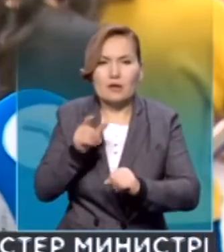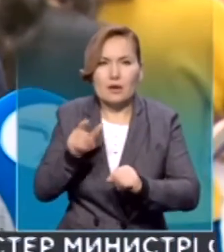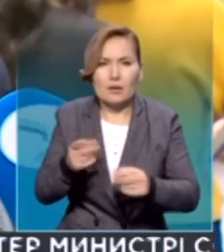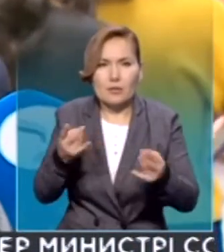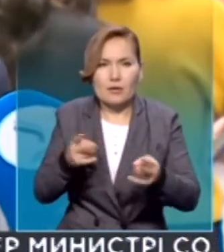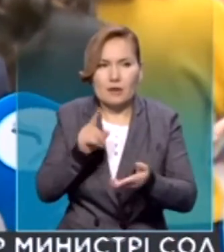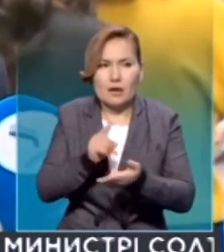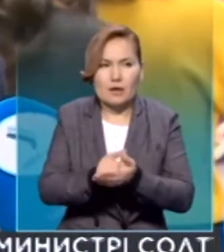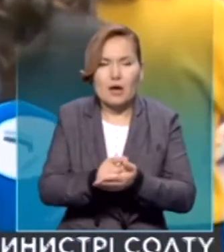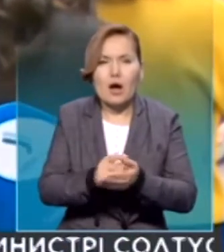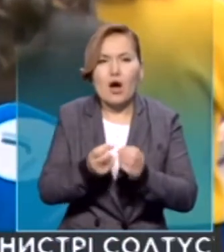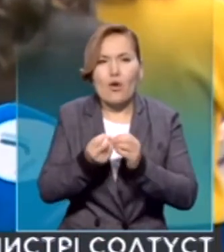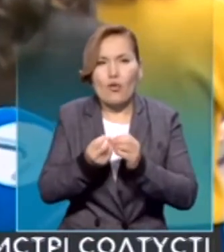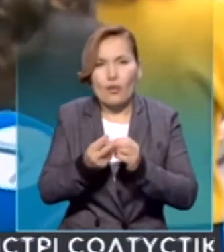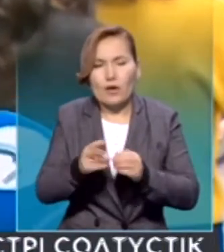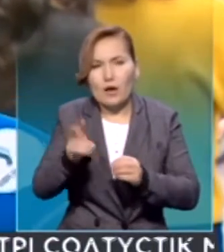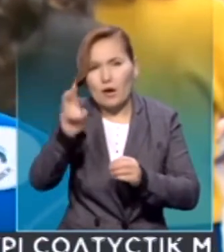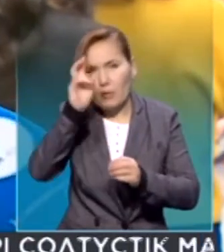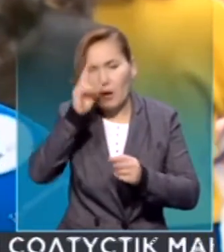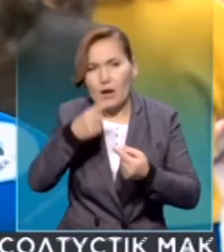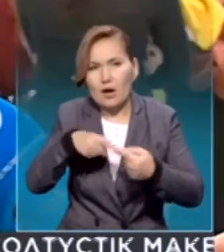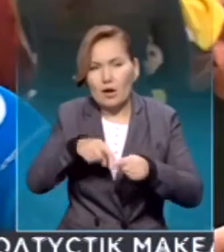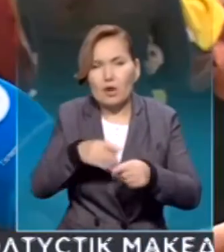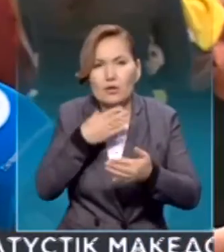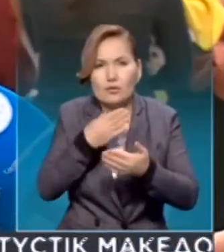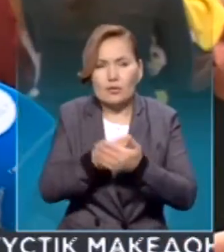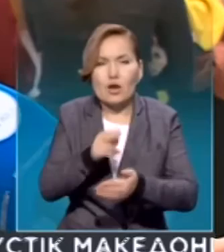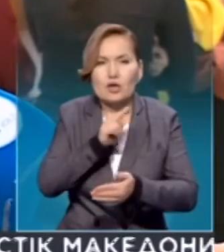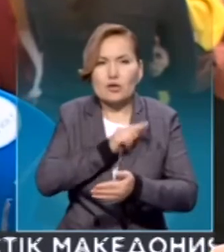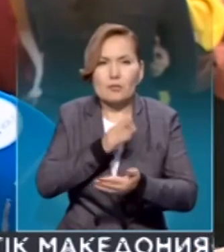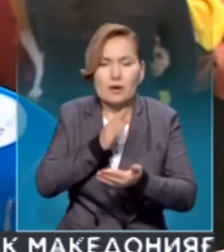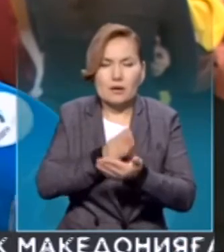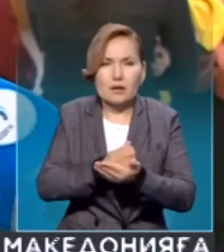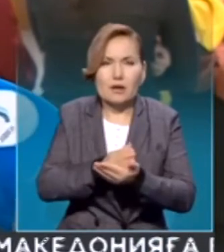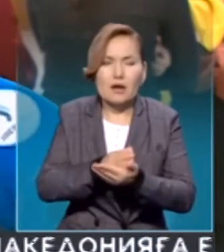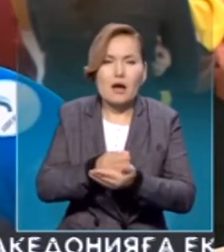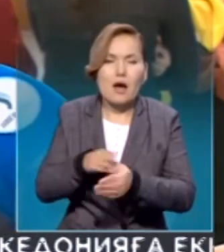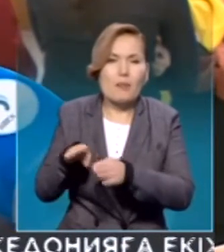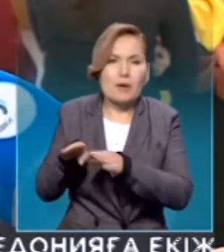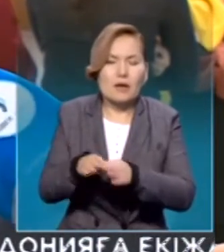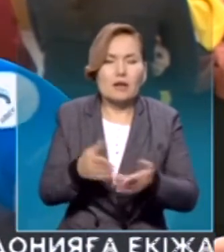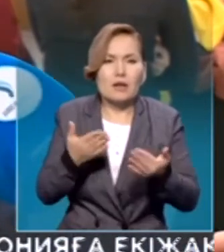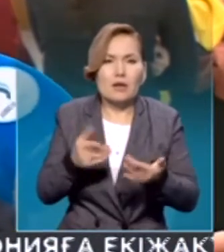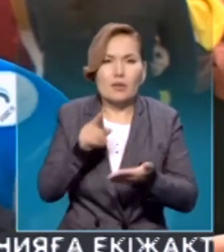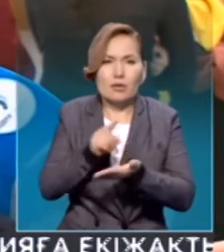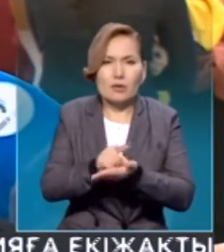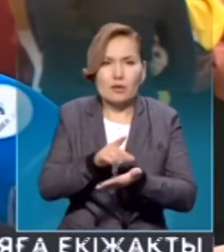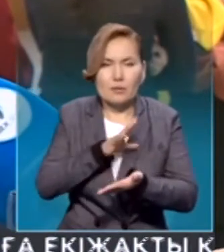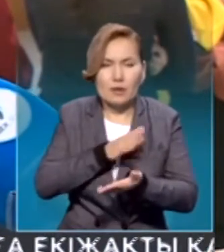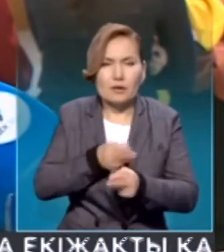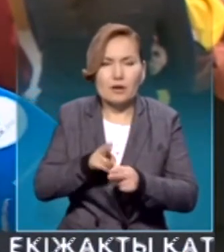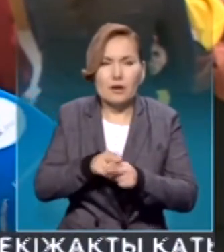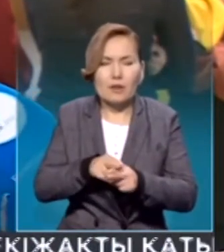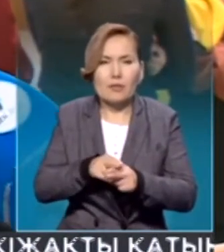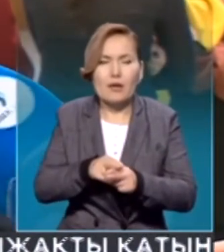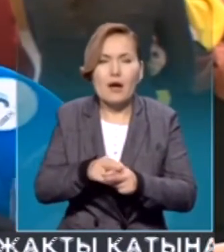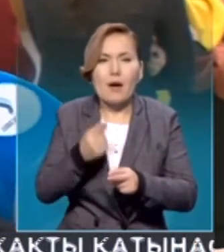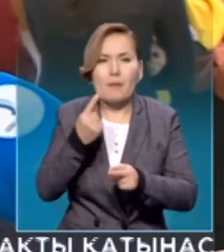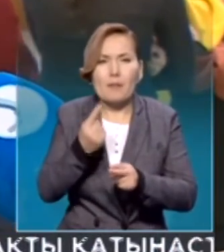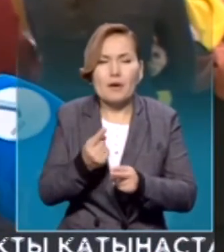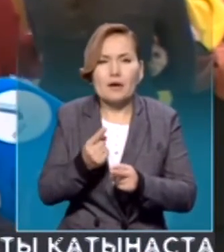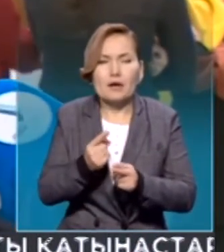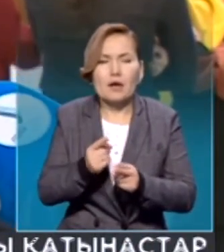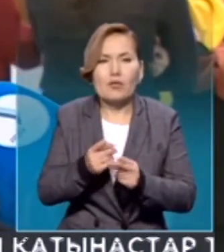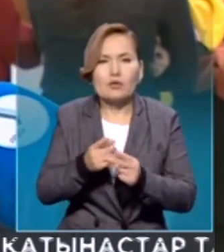12 мемлекеттік орган бар, әрбірінің өзінің құзыреті бар. Біркелкі талап болу керек оларға. Жаңа бір үйлестіру органы